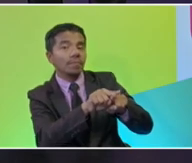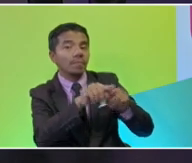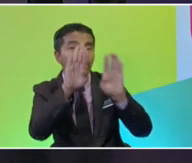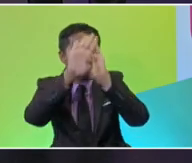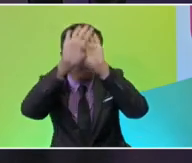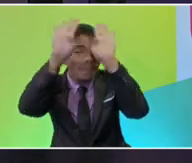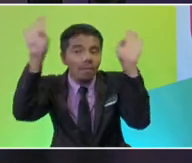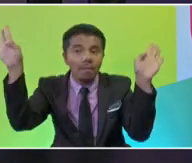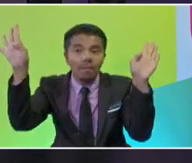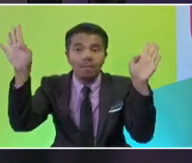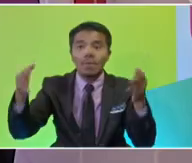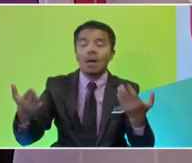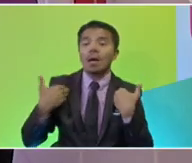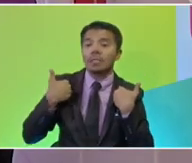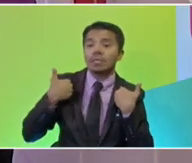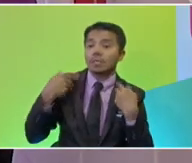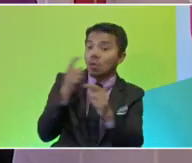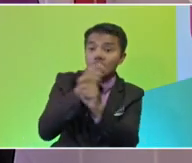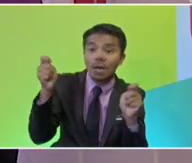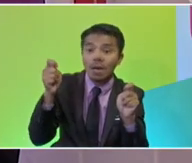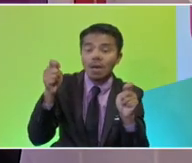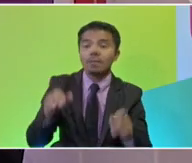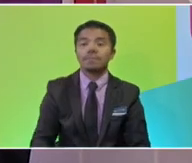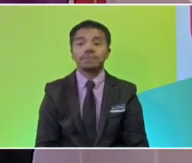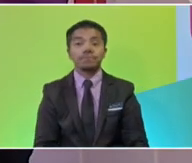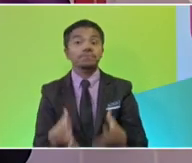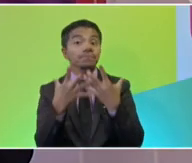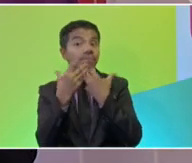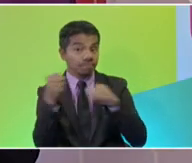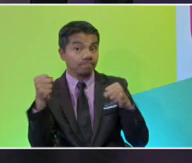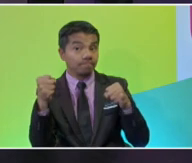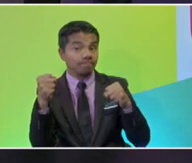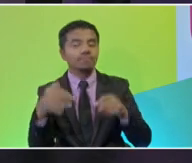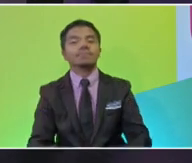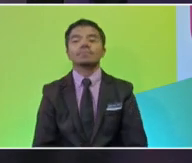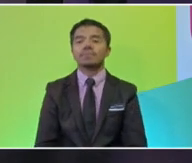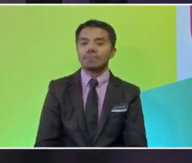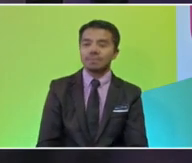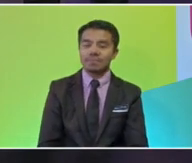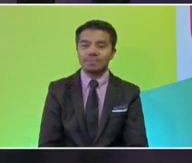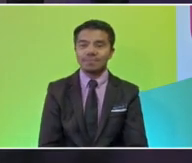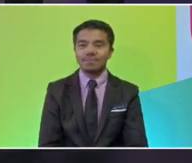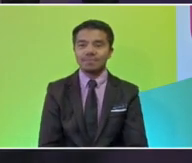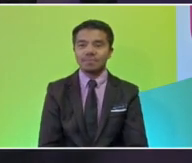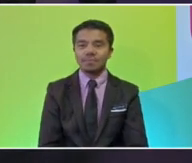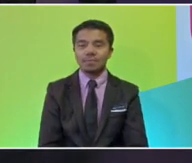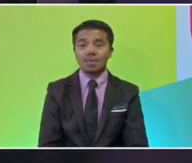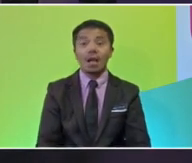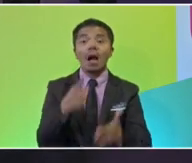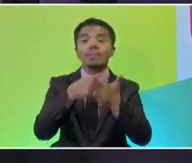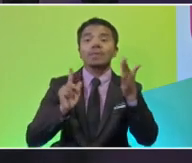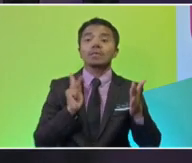tersebut dapat dihasilkan ataupun tidak bersedia Oke jadi sekarang ini apa yang kita gunakan